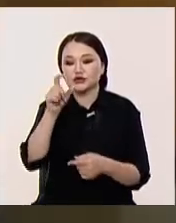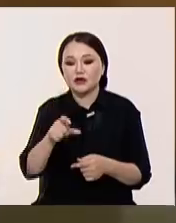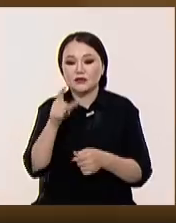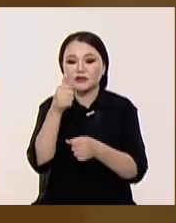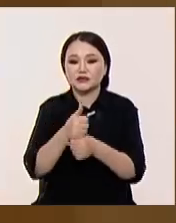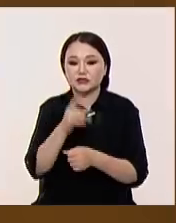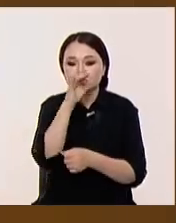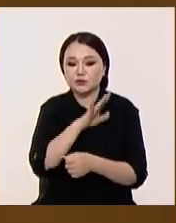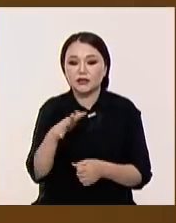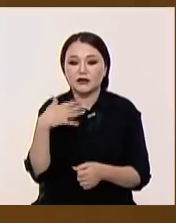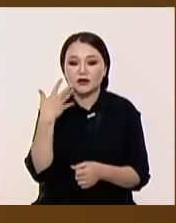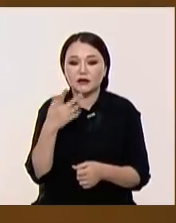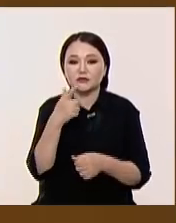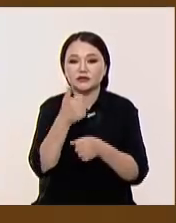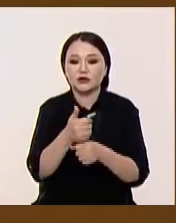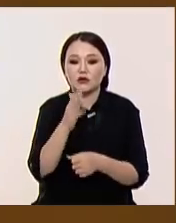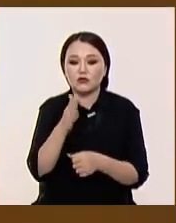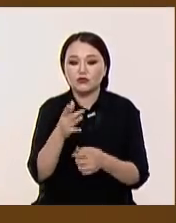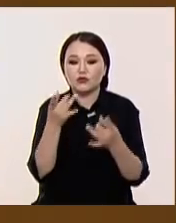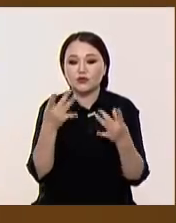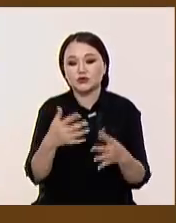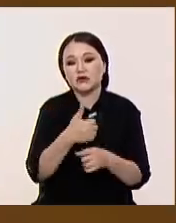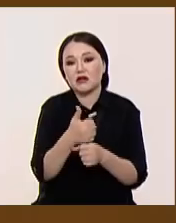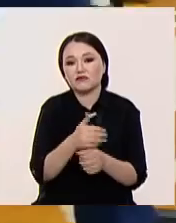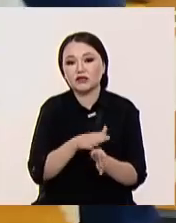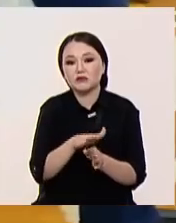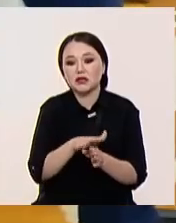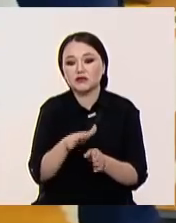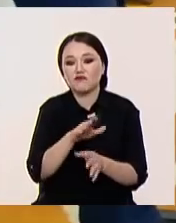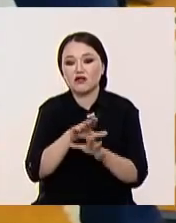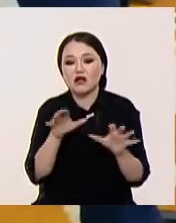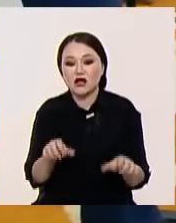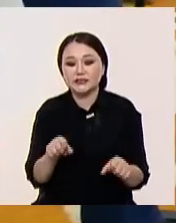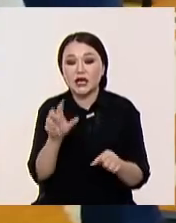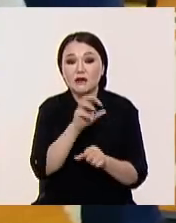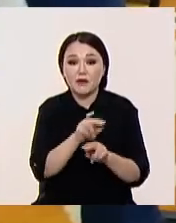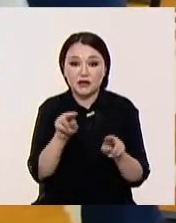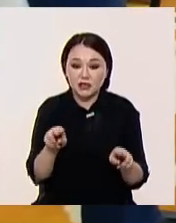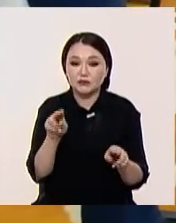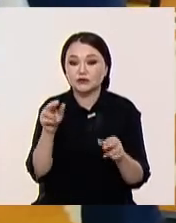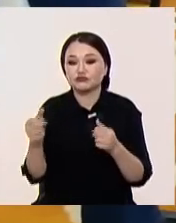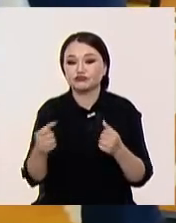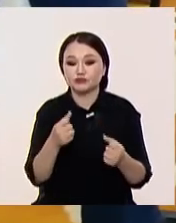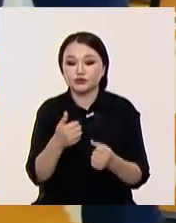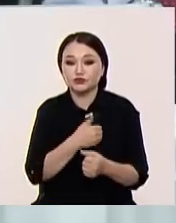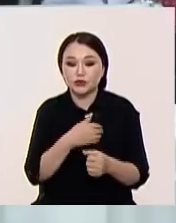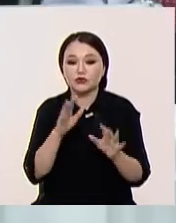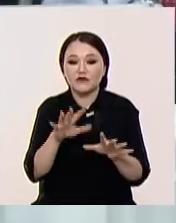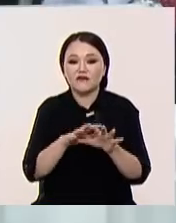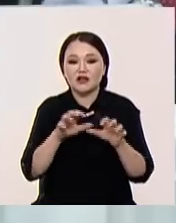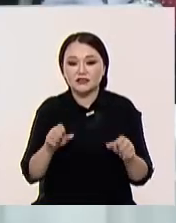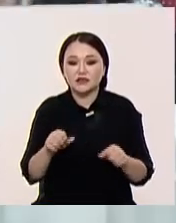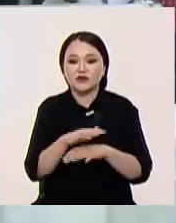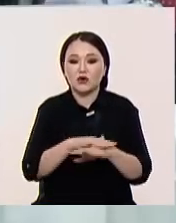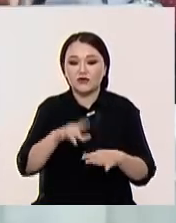президентской республики, когда президент будет просто главой исполнительной власти. Саяси партиялар парламентті нығайтудың элементі ғана емес, билікке деген